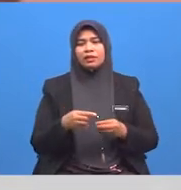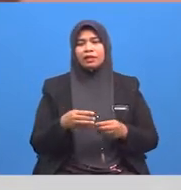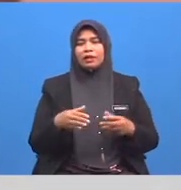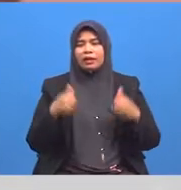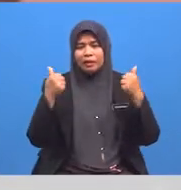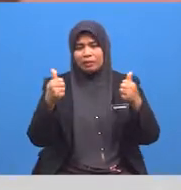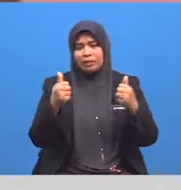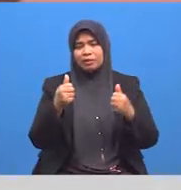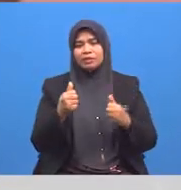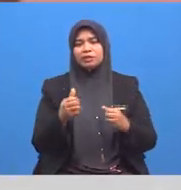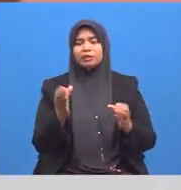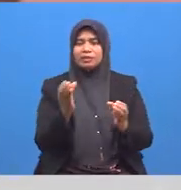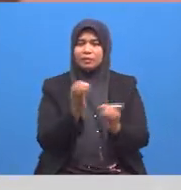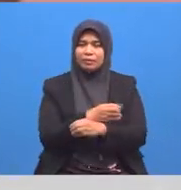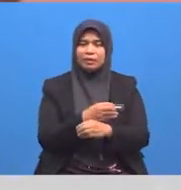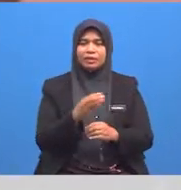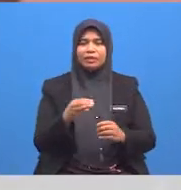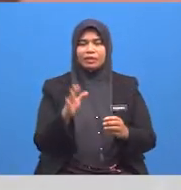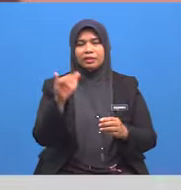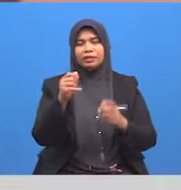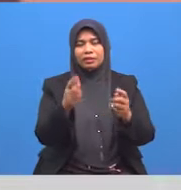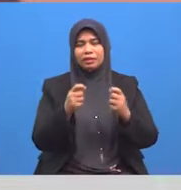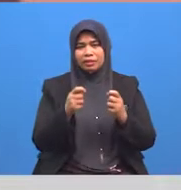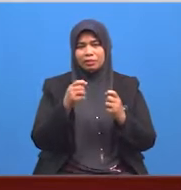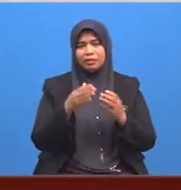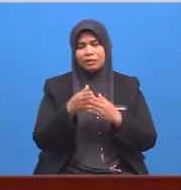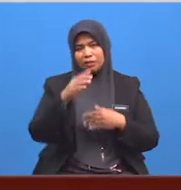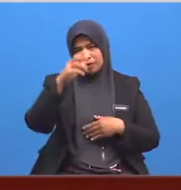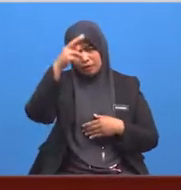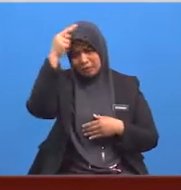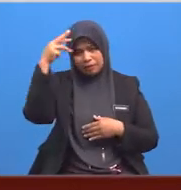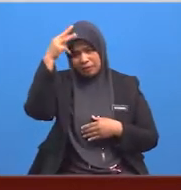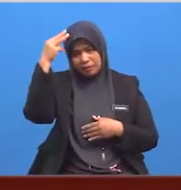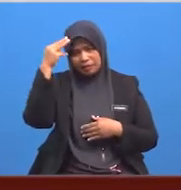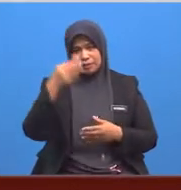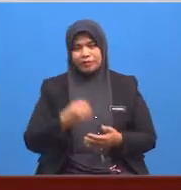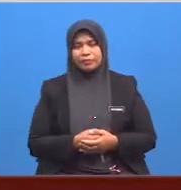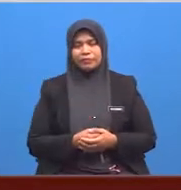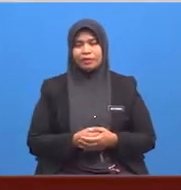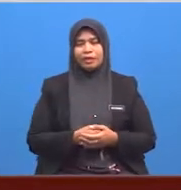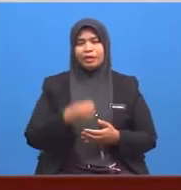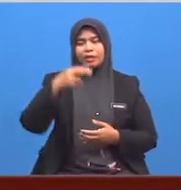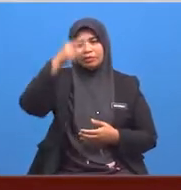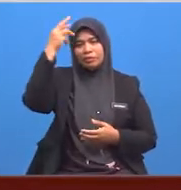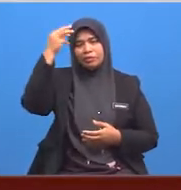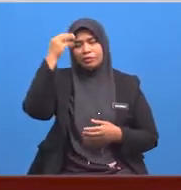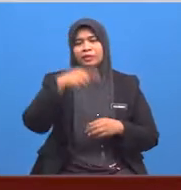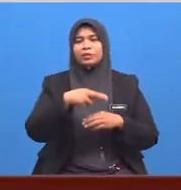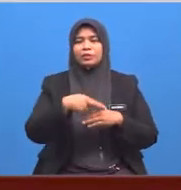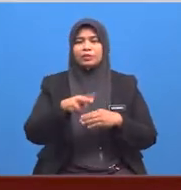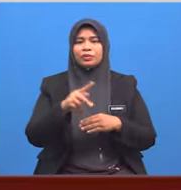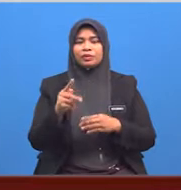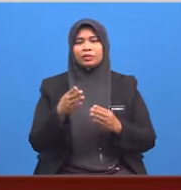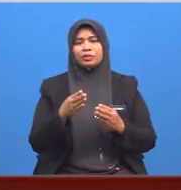cabaran yang diterima Nabi daripada penduduk Mekah Nabi Muhammad Shallallahu Alaihi Wasallam diutus